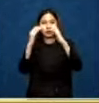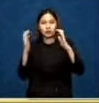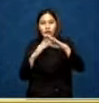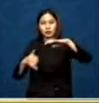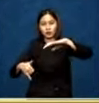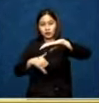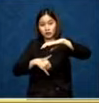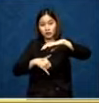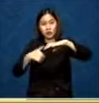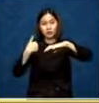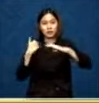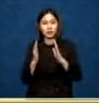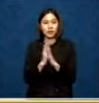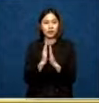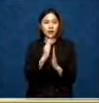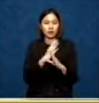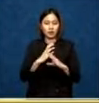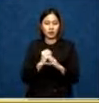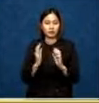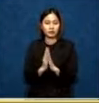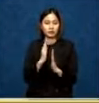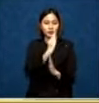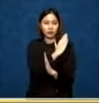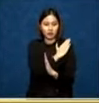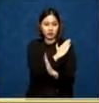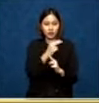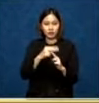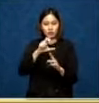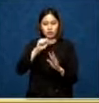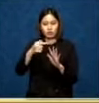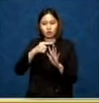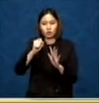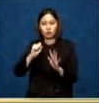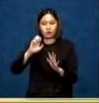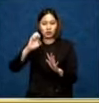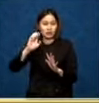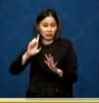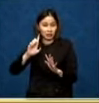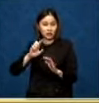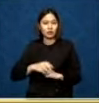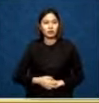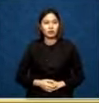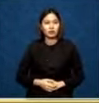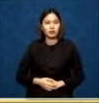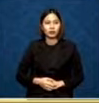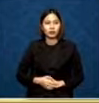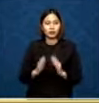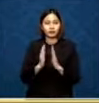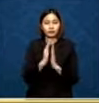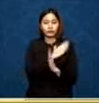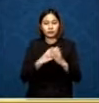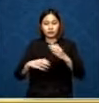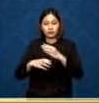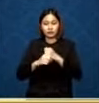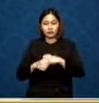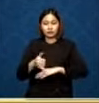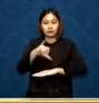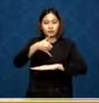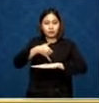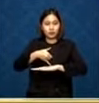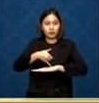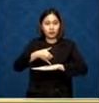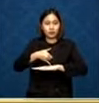พระพุทธภายในโบสถ์มีพระพุทธสมศรีสุขากรสันติยาธนลารักษ์มุนินนะครับเป็น